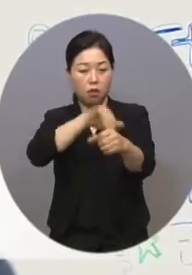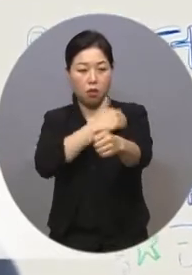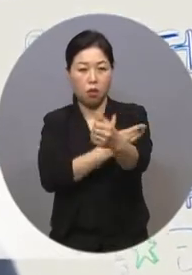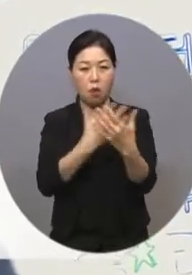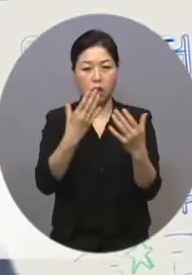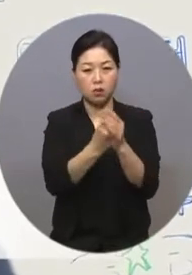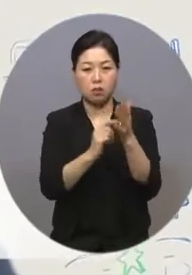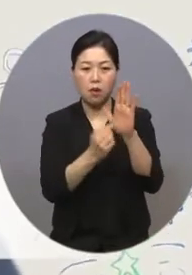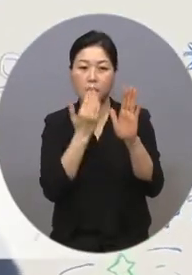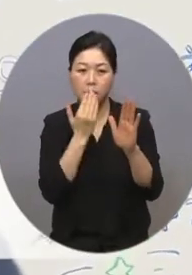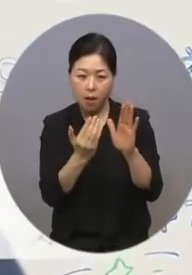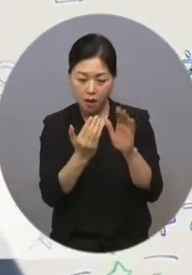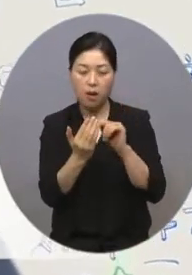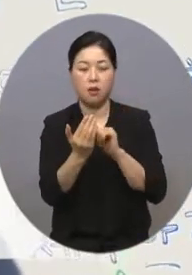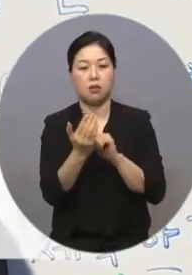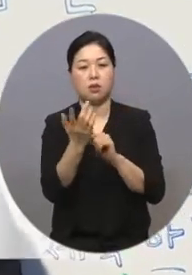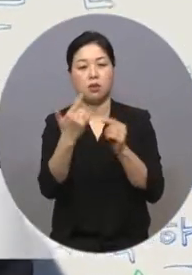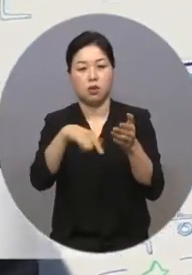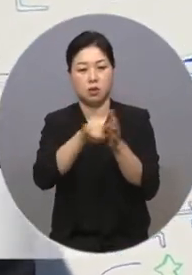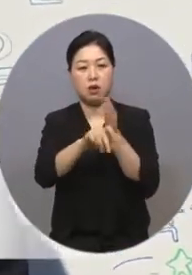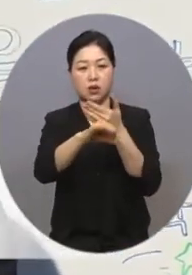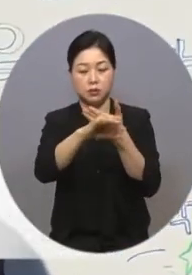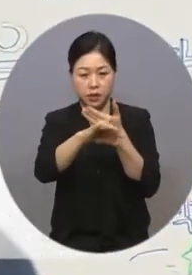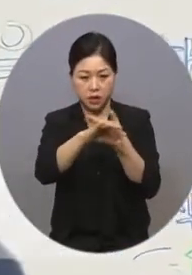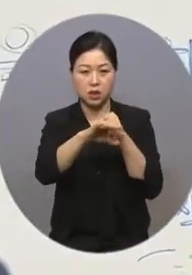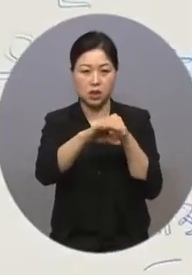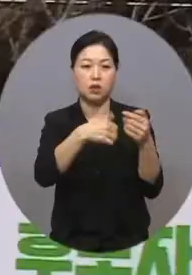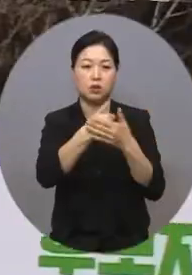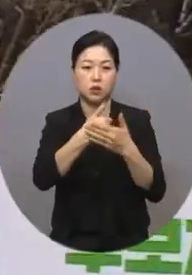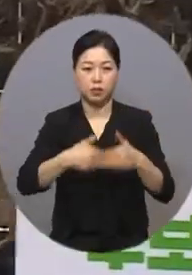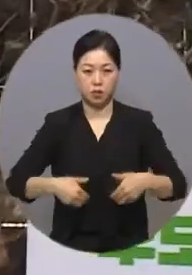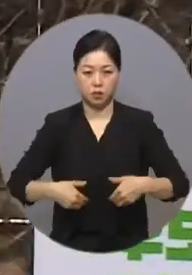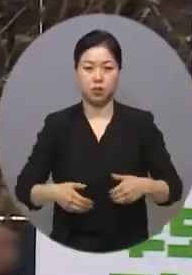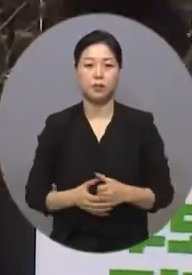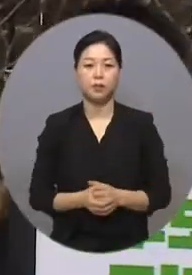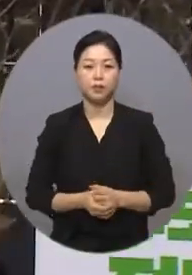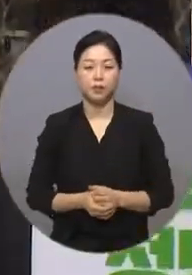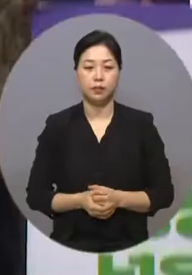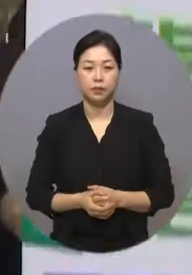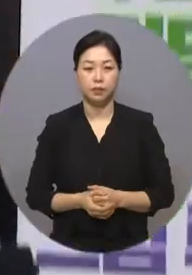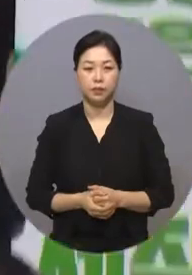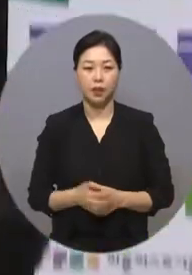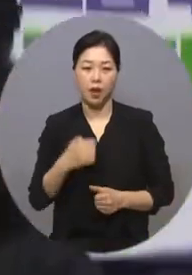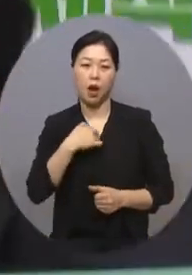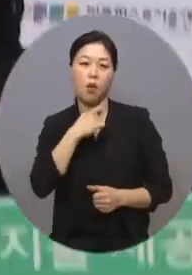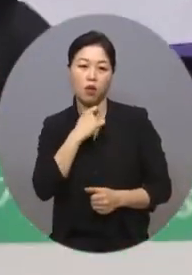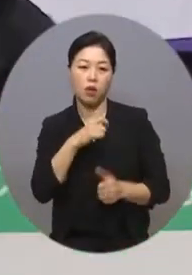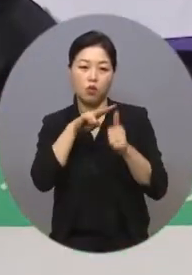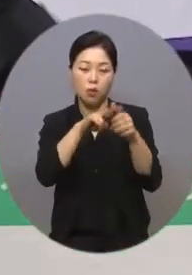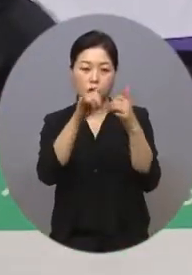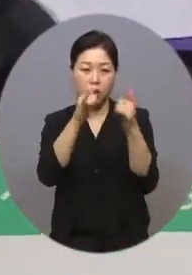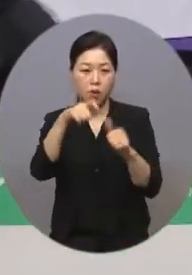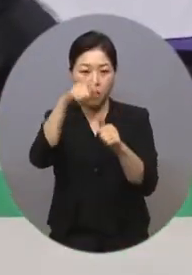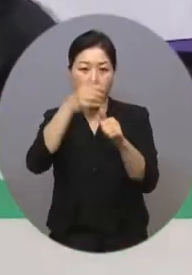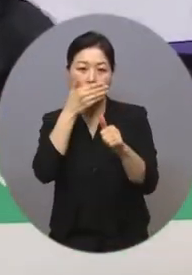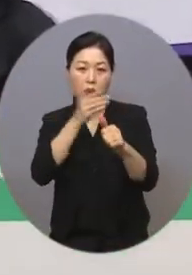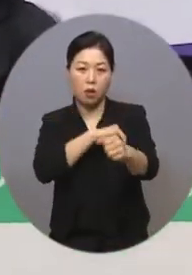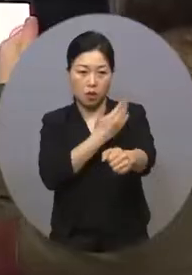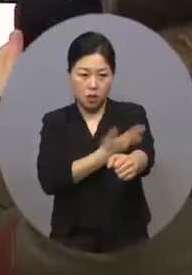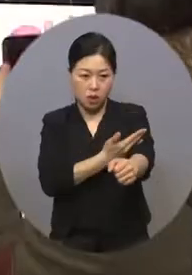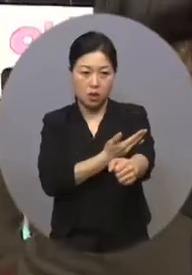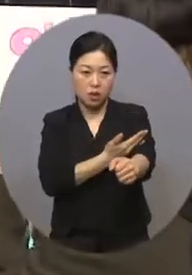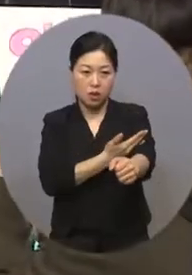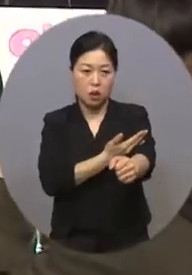있도록 임시적으로라도 시급한 조치가 취해져야 할 것입니다. 자신이 원하는 후보자를 뽑을 수 있는 권리,